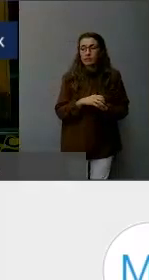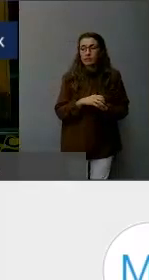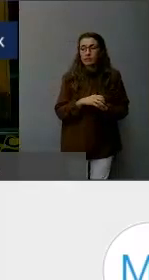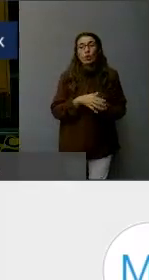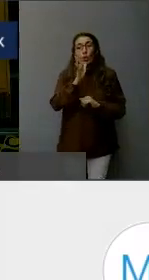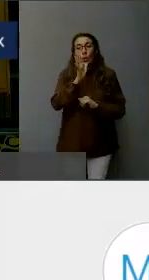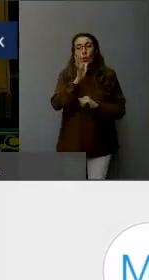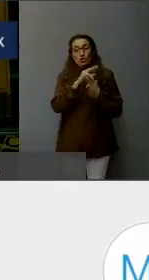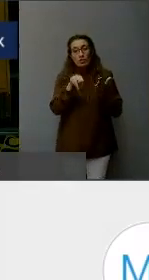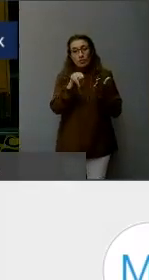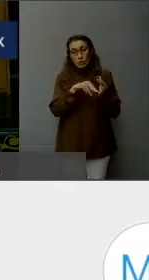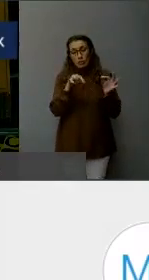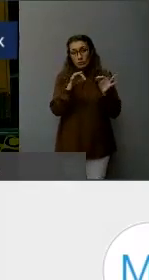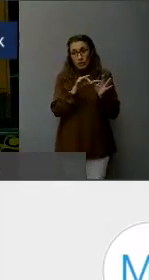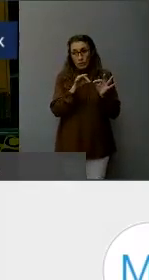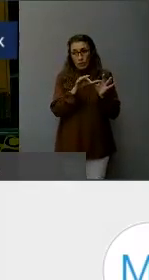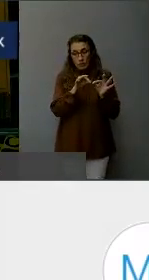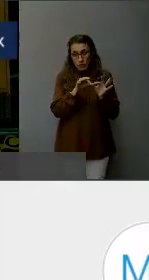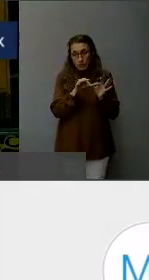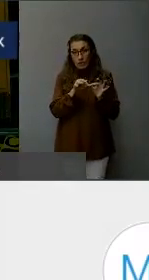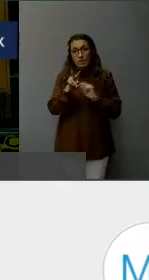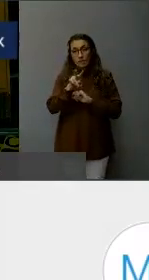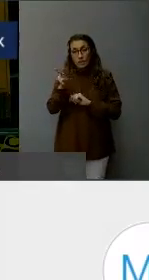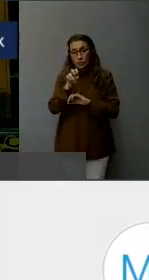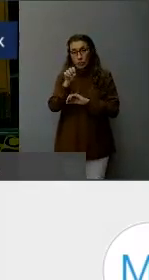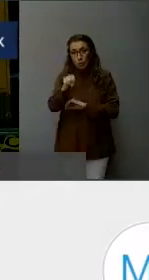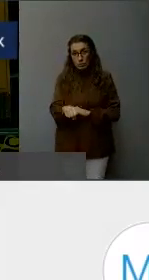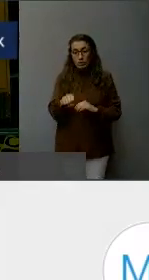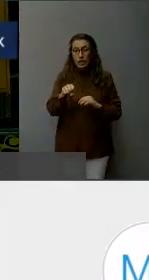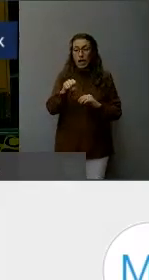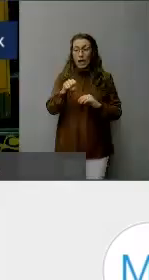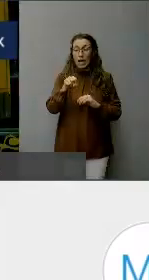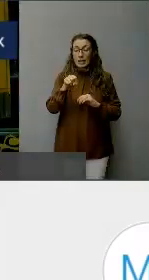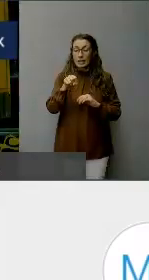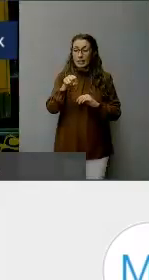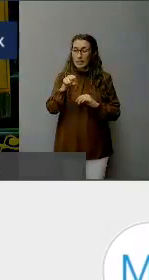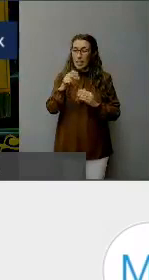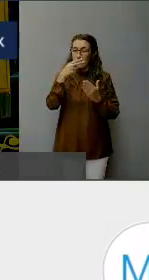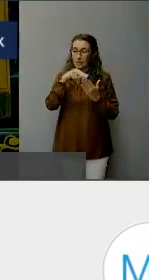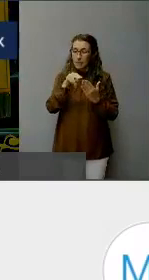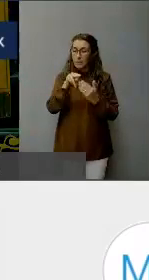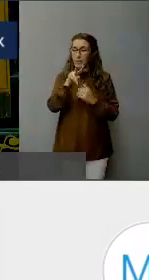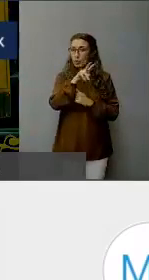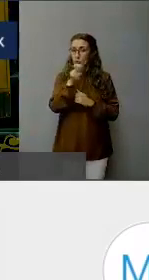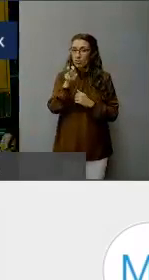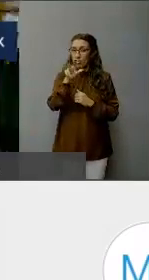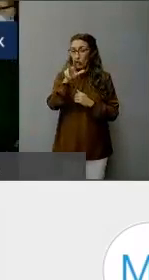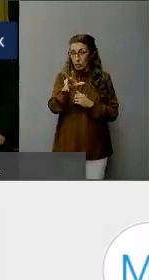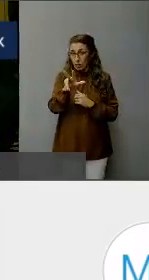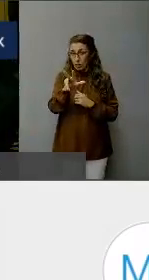15 voti quindi due contrari sull'emendamento numero 203